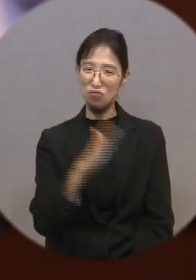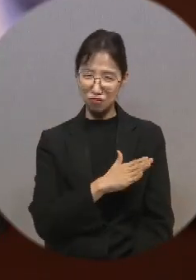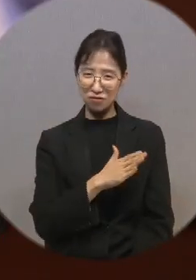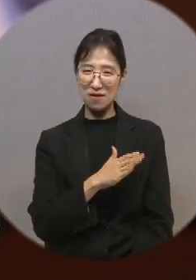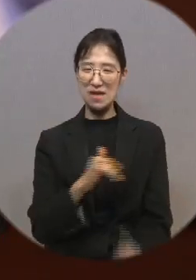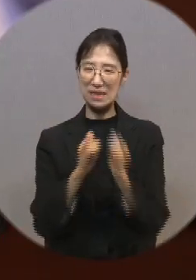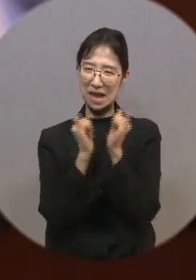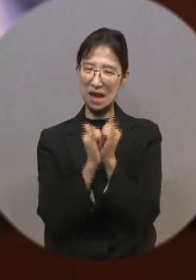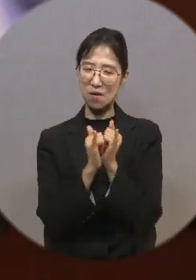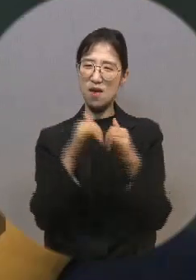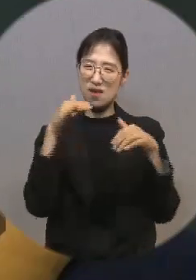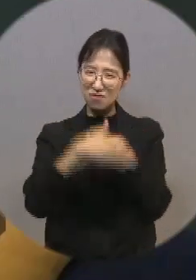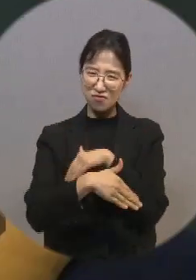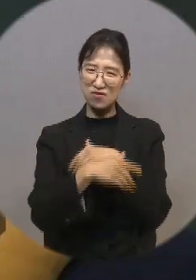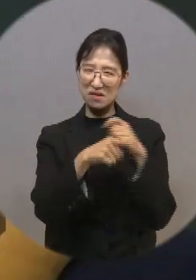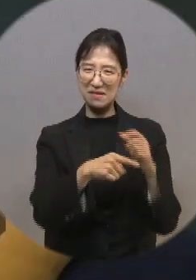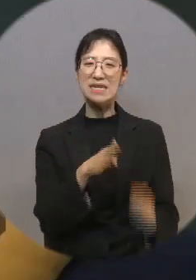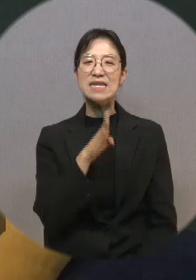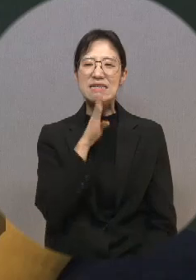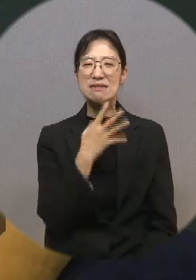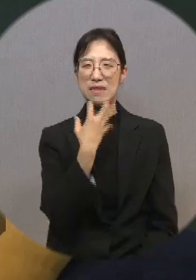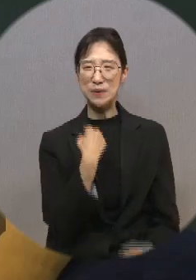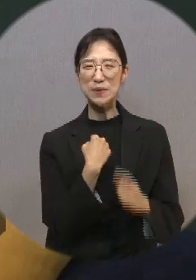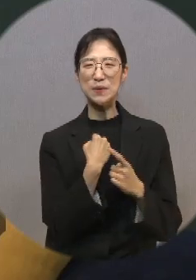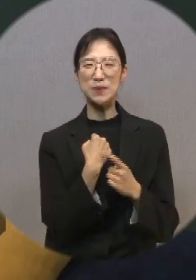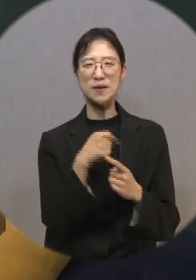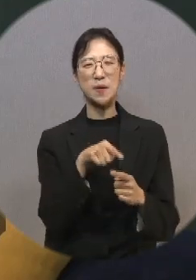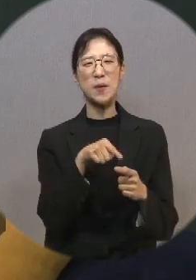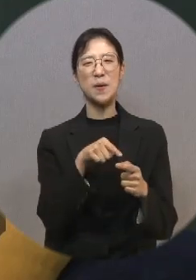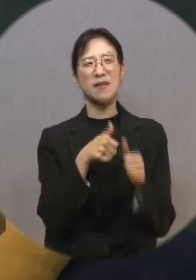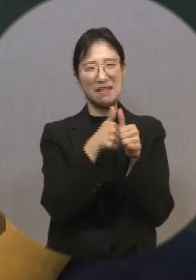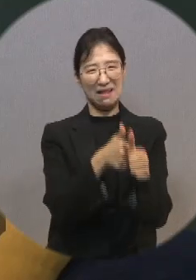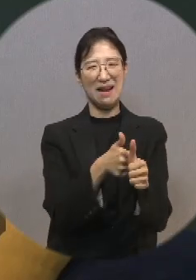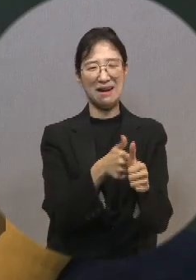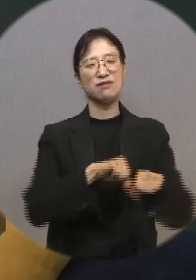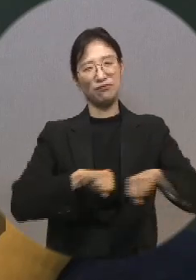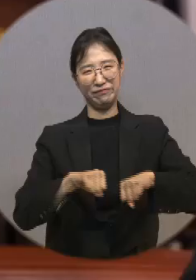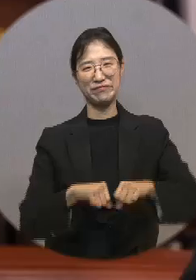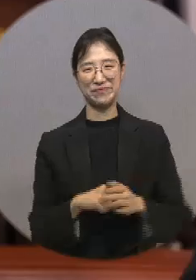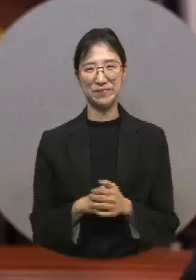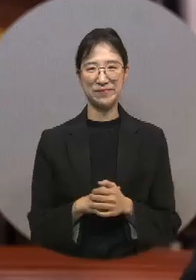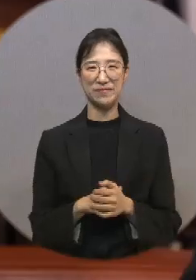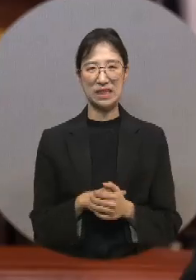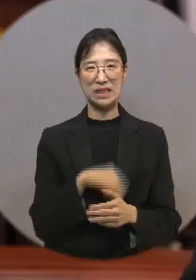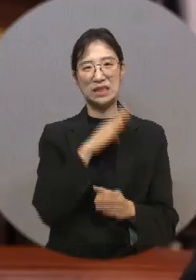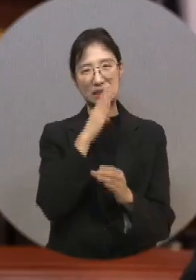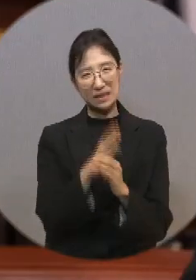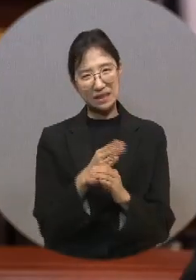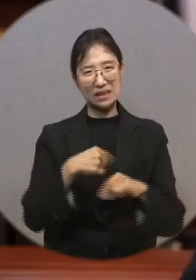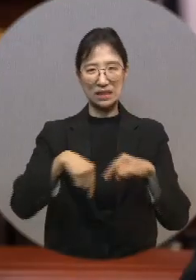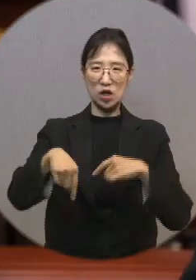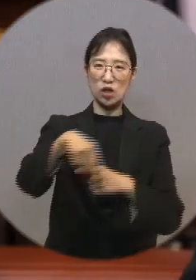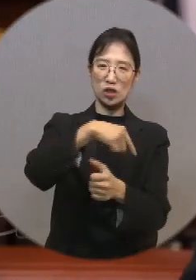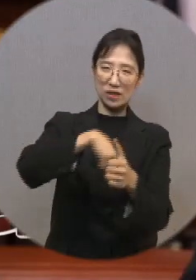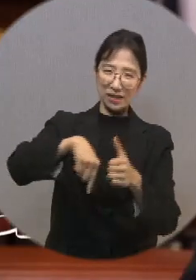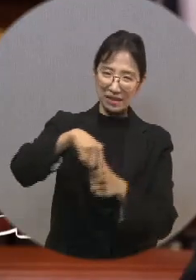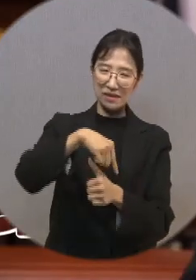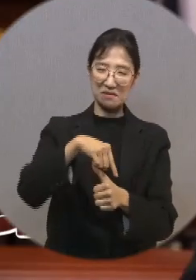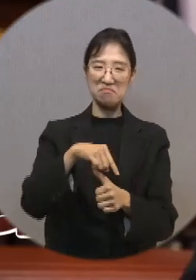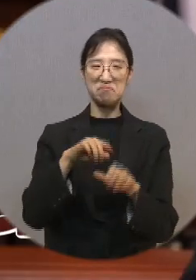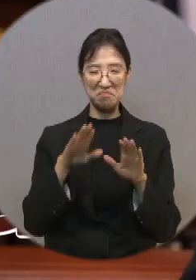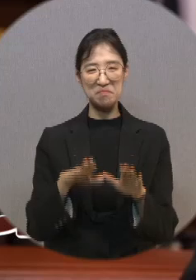사실 사회주의권이 실리주의 구조로 움직였다고 봐도 무방할 것 같습니다. 네, 자 북한 정세에 대해서 조금 더 입체적으로 저희가